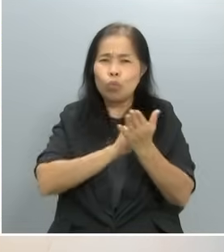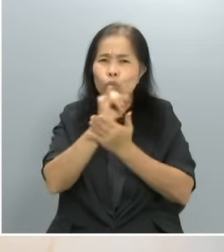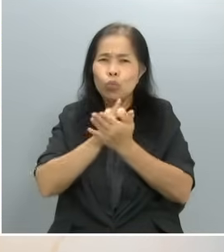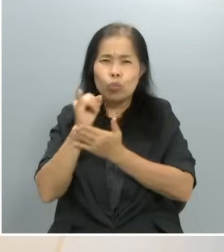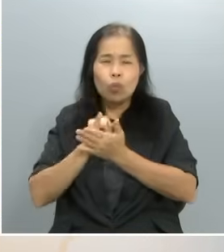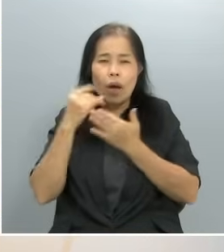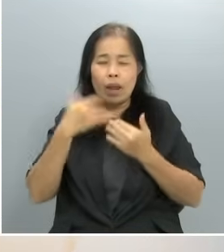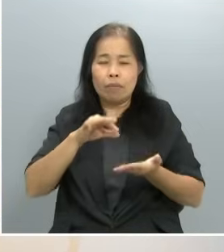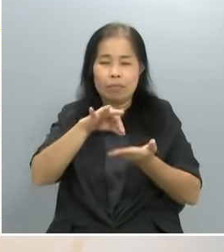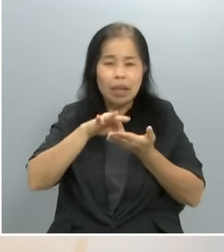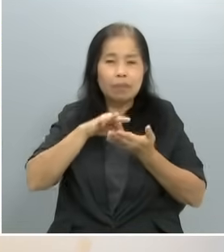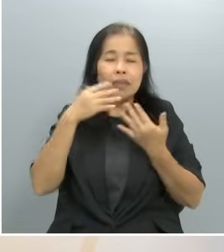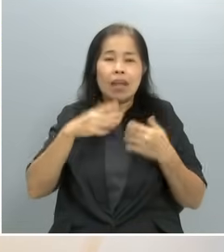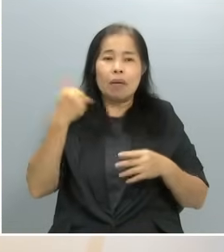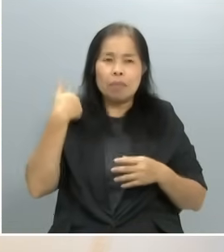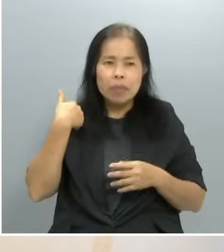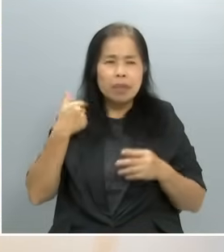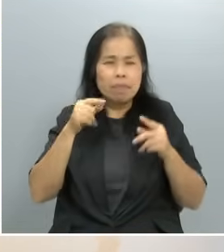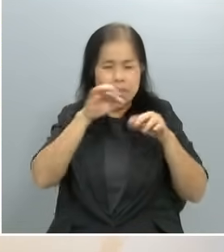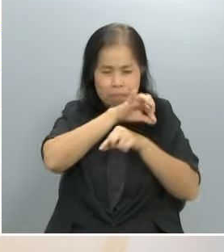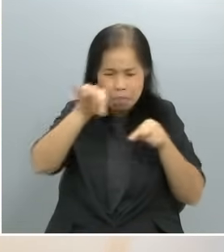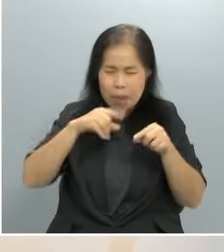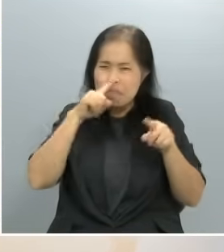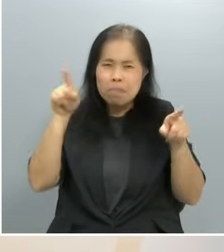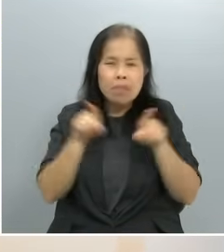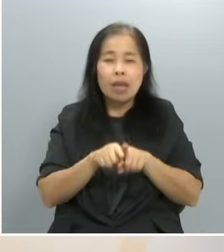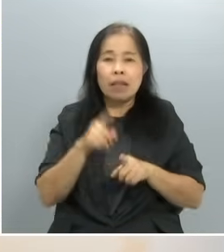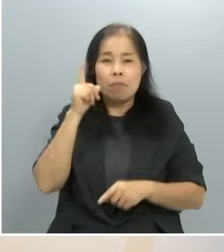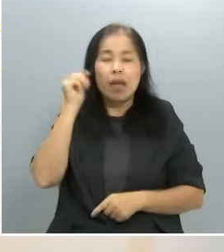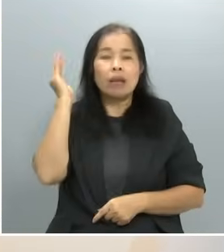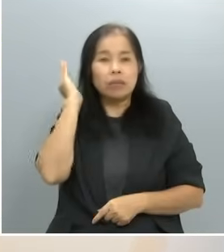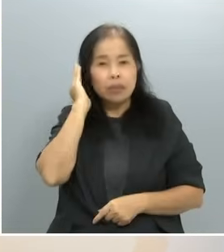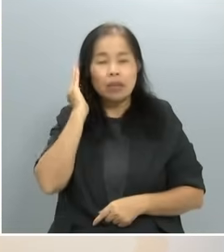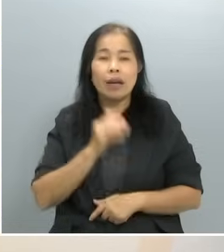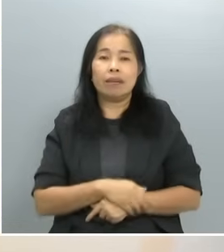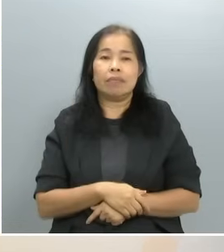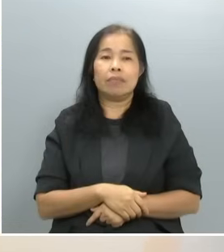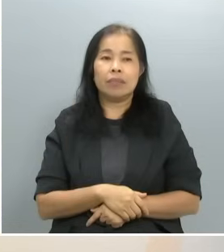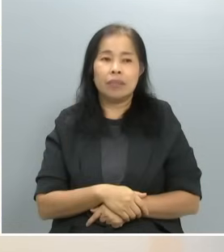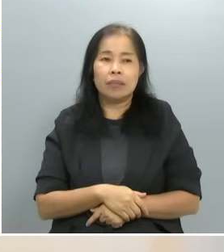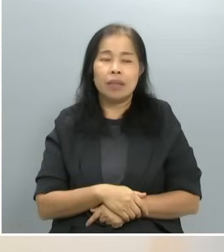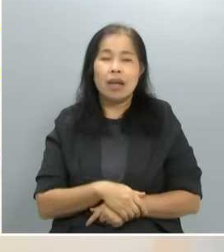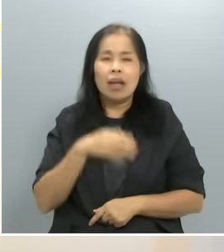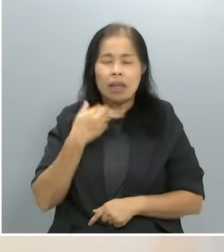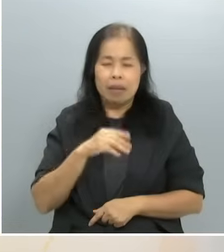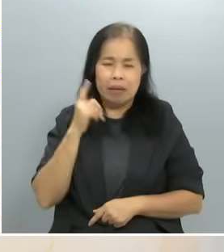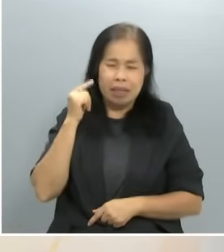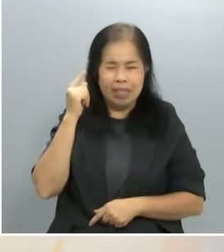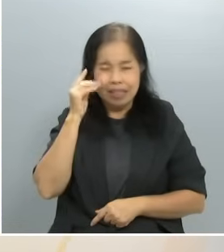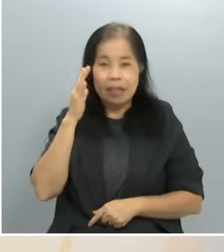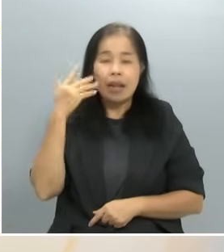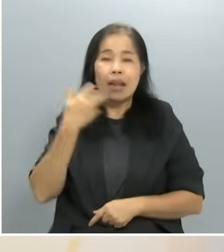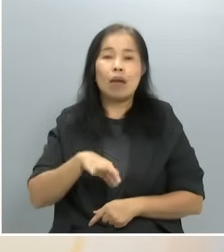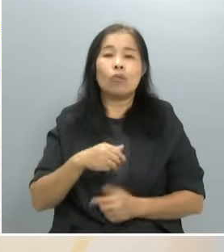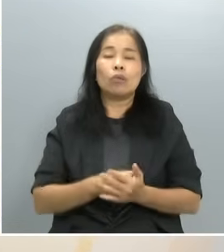แสดงตำแหน่งที่ดินลักษณะรูปร่างแปลงที่ดินคุณแม่ยิ่งเชื่อเข้าไปใหญ่เลยเหมือนได้เฮ้ยจริงไม่จริงให้มันส่ง